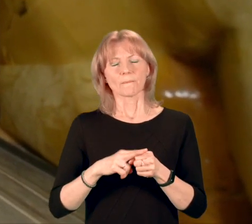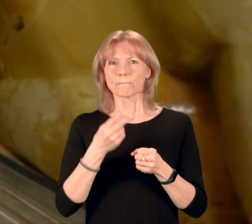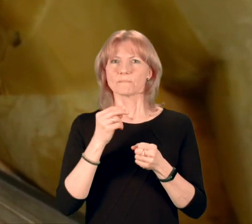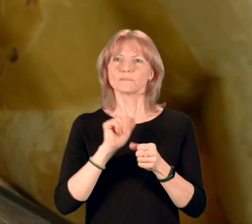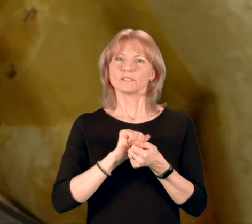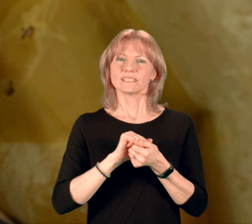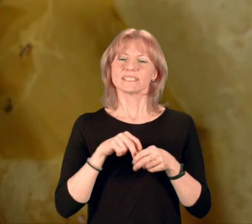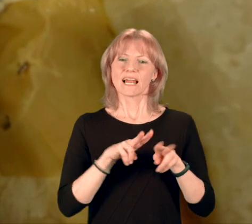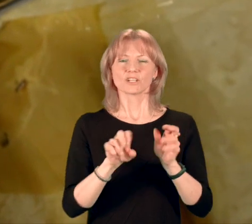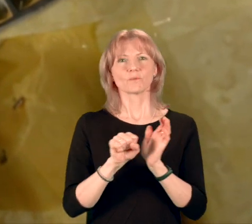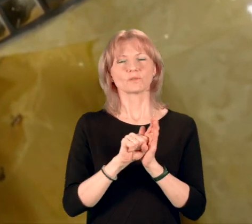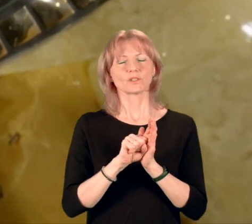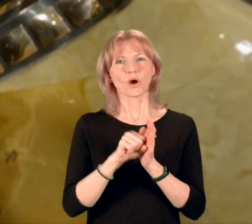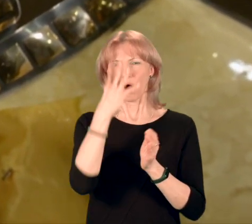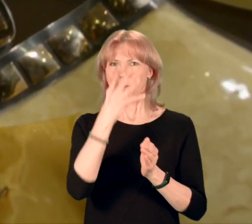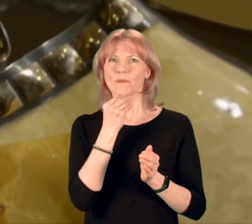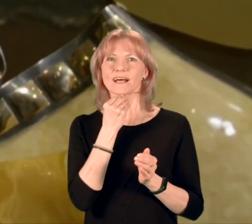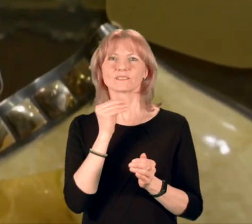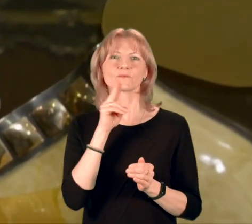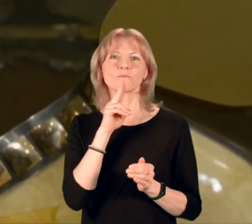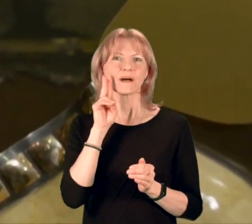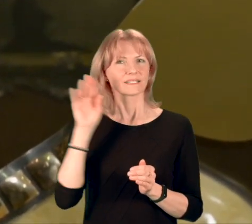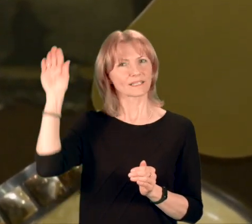MUZIEK